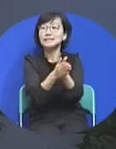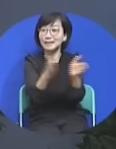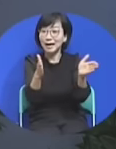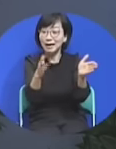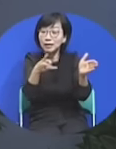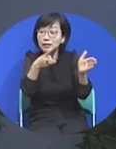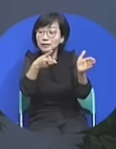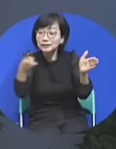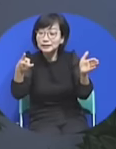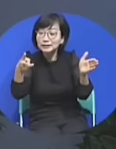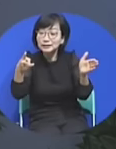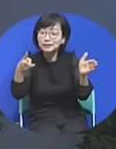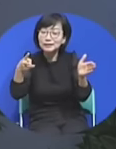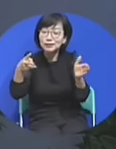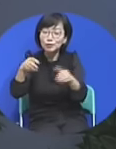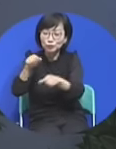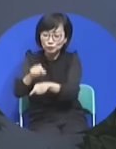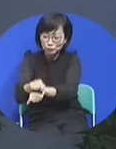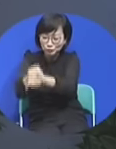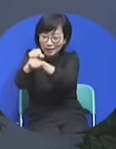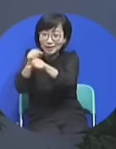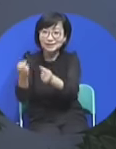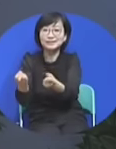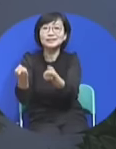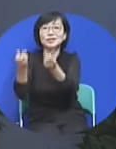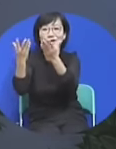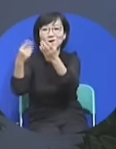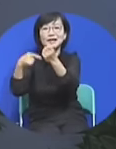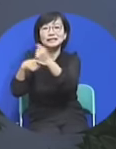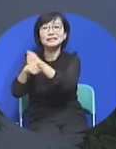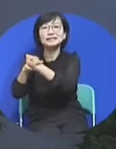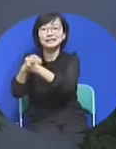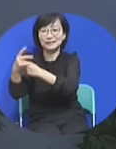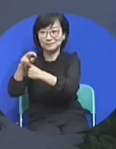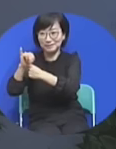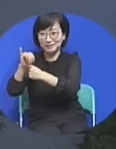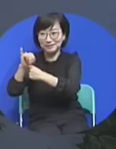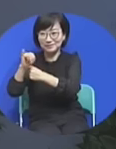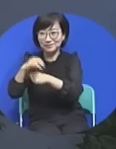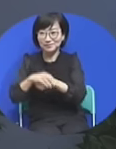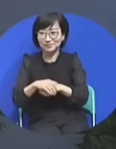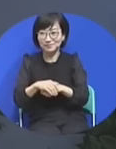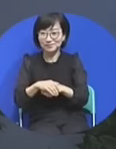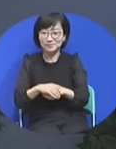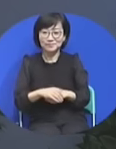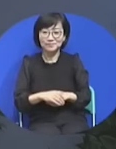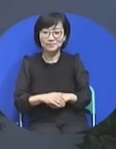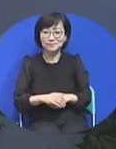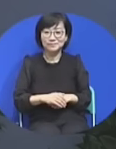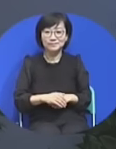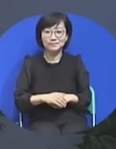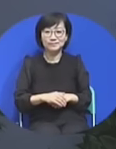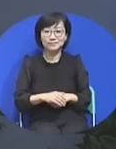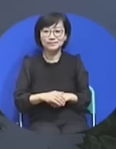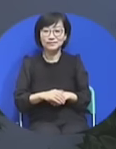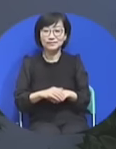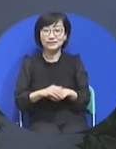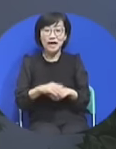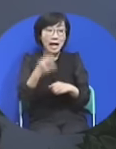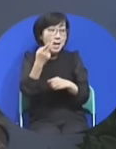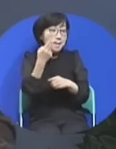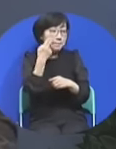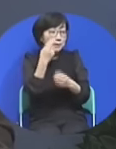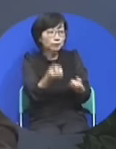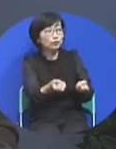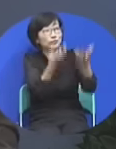천국 배경입니다. That is what ingathering or the background of heaven means. 여기서 시작된 절기라니까요. It's the feast that began here. 이게 미국에서 시작된